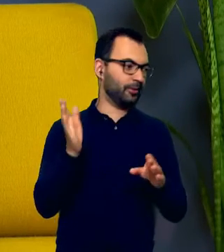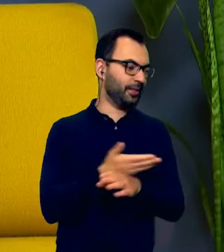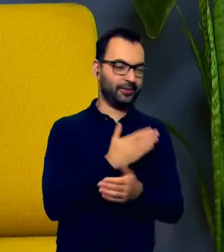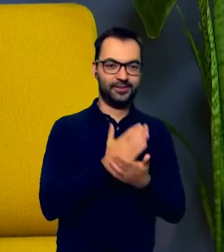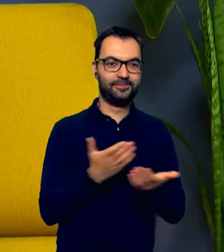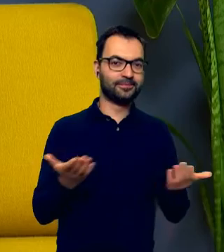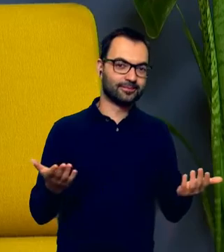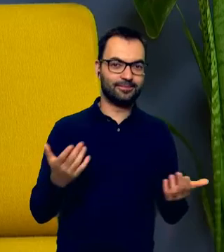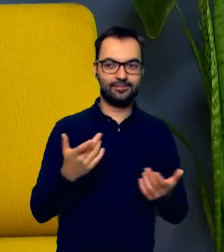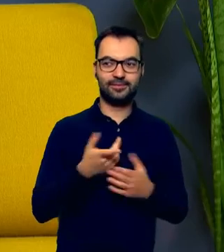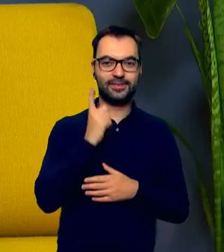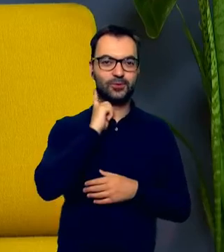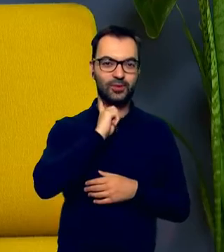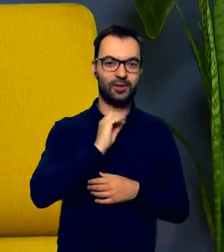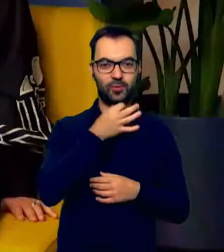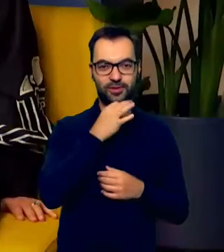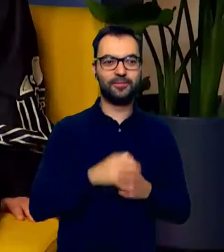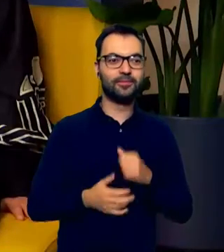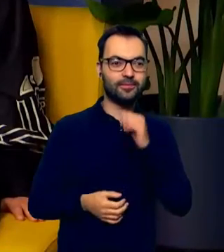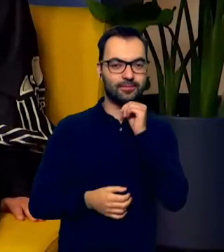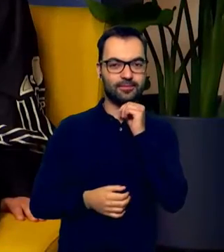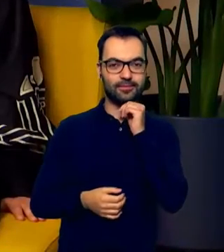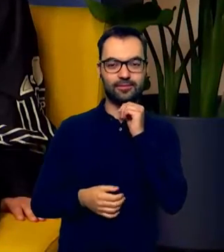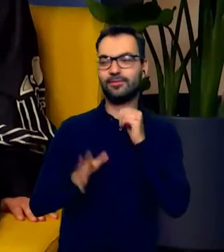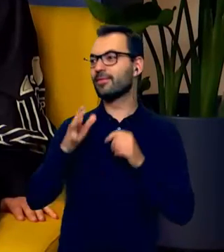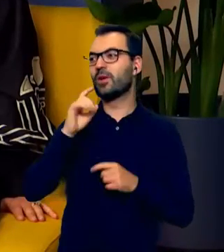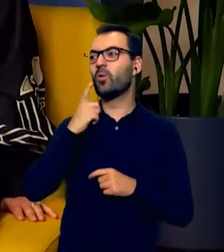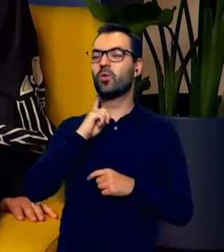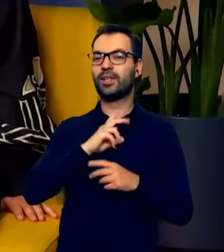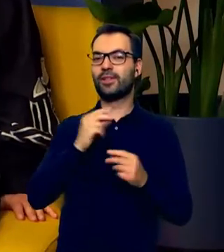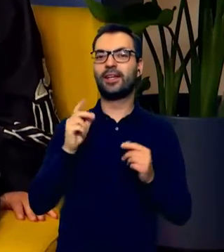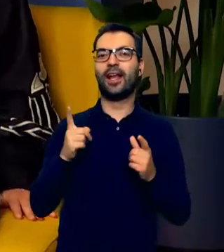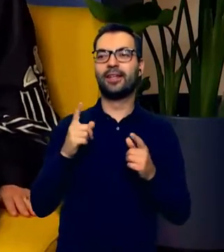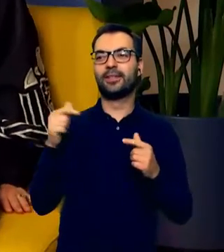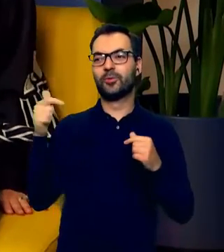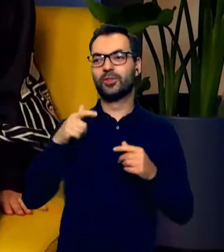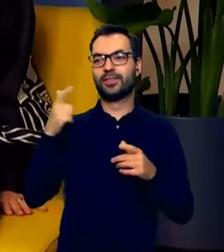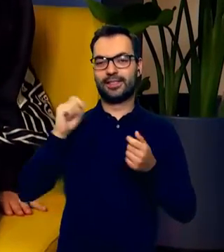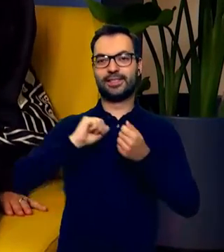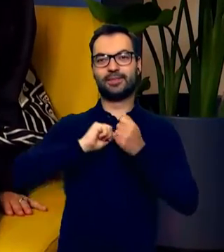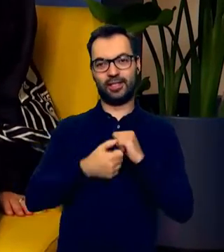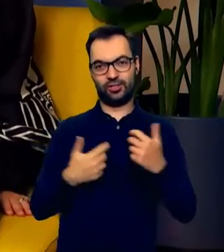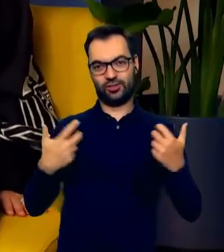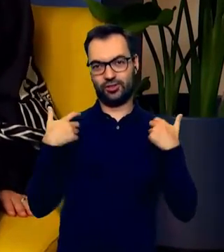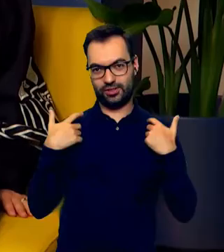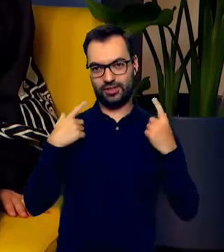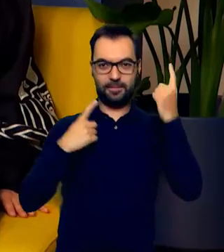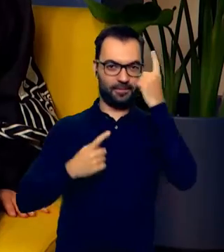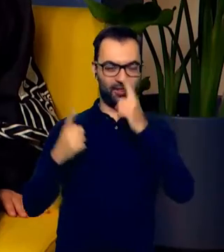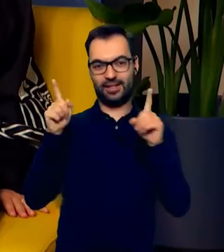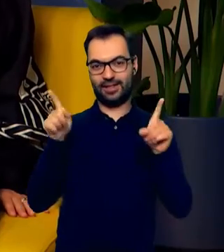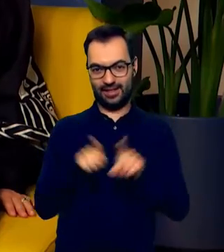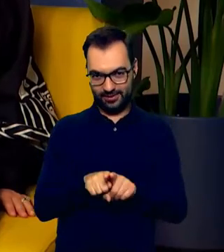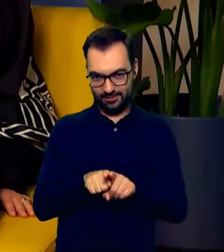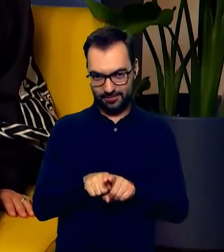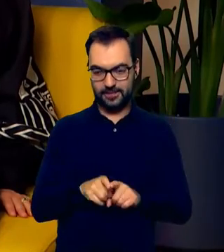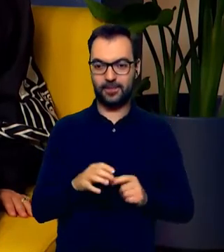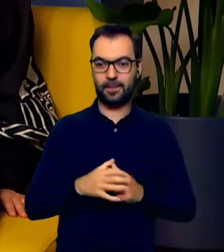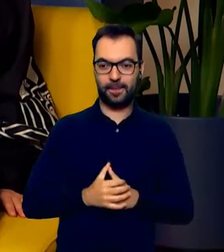bach i może tylko udawać młodego. Że nawet nie udawać, tylko wie, że trzeba sobie, trzeba wiesz, przeorganizować życie i sposób myślenia.